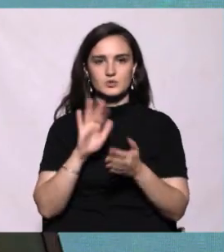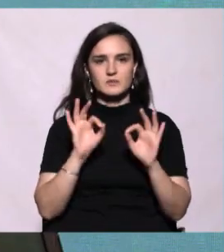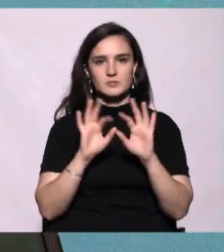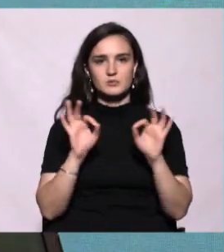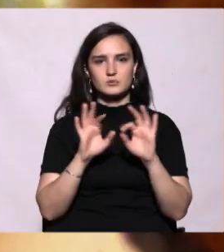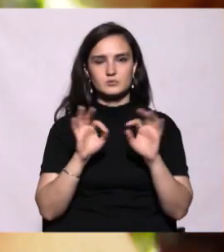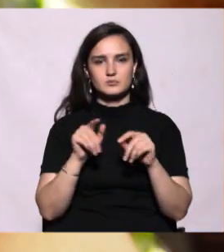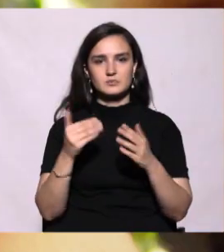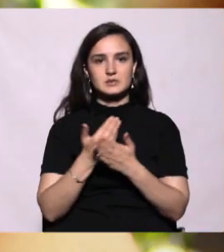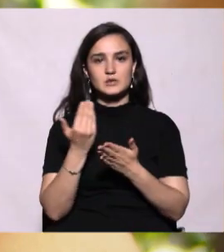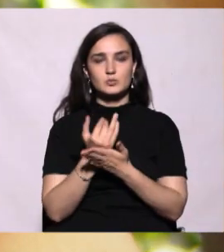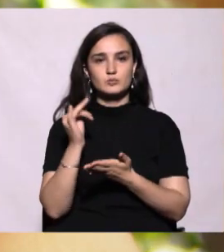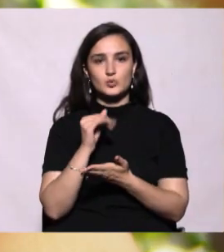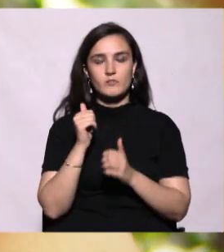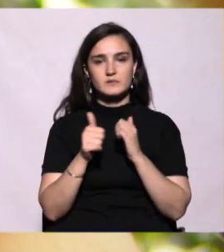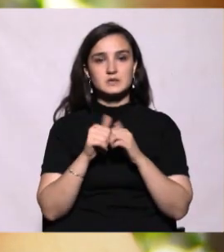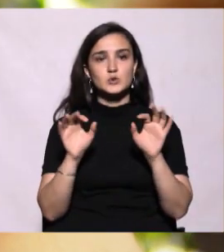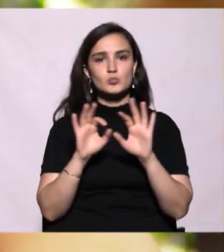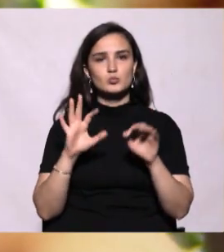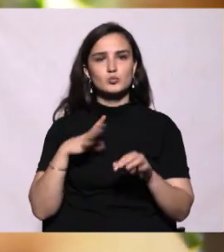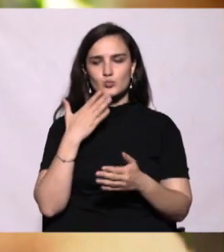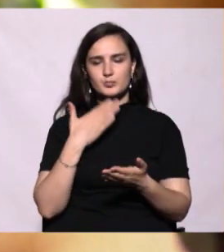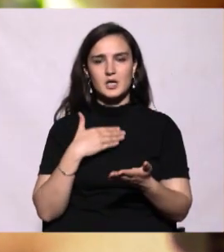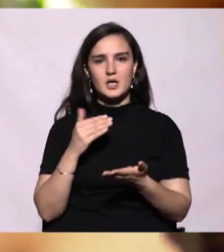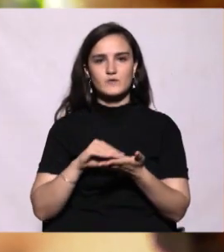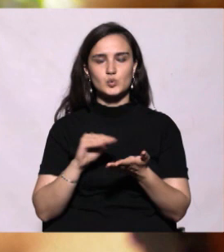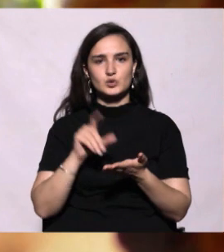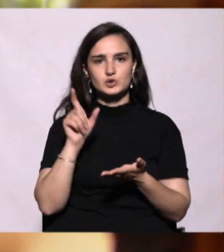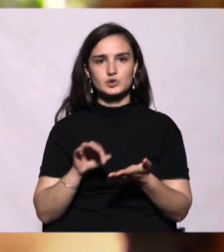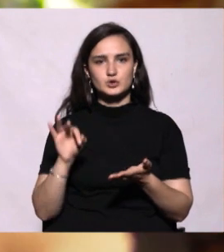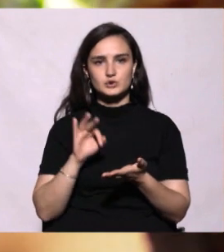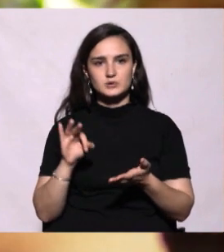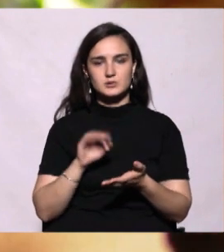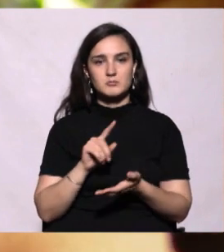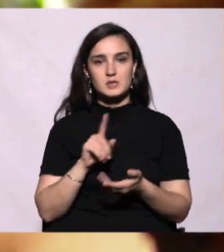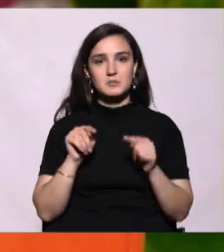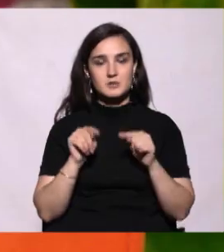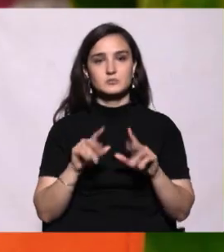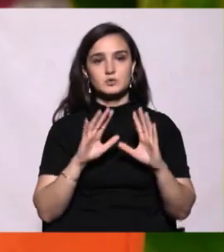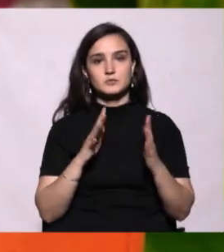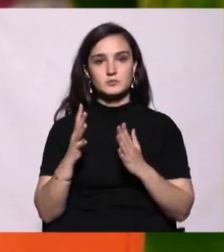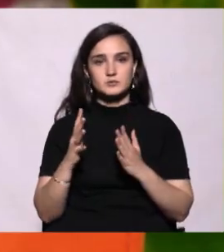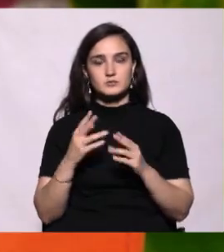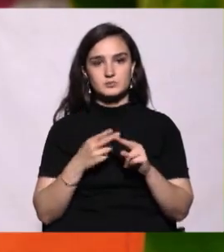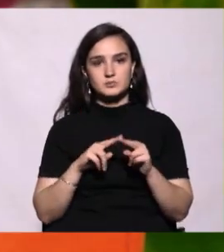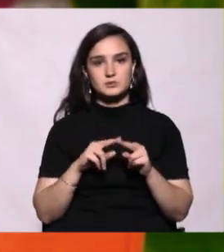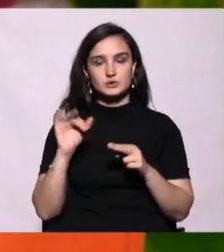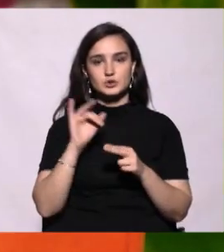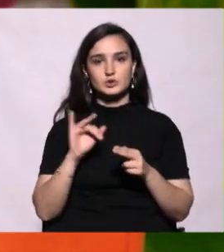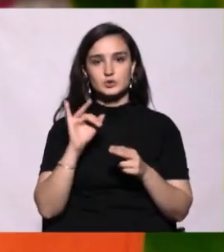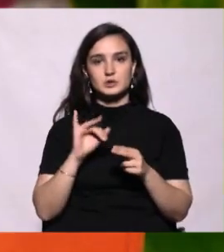about the legend. ზოგადად ყოველთვის ვსაუბრობთ ხოლმე ავტორის შესახებ. მაგრამ ამ შემთხვევაში, ვინაიდან